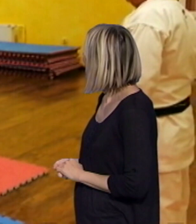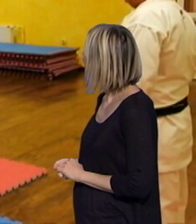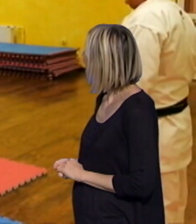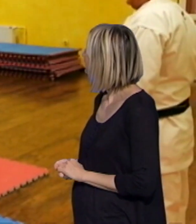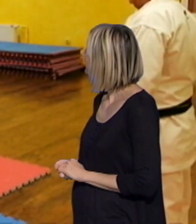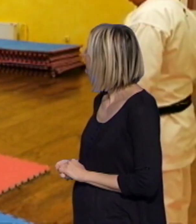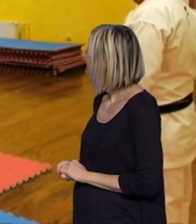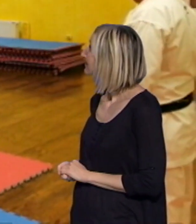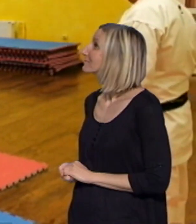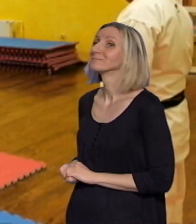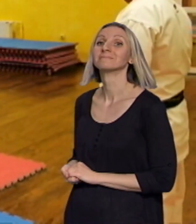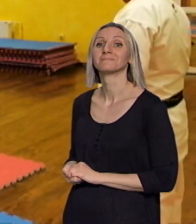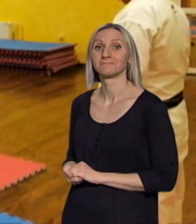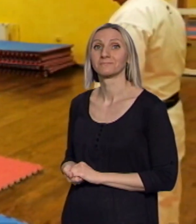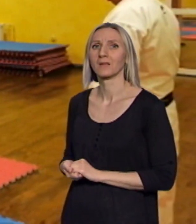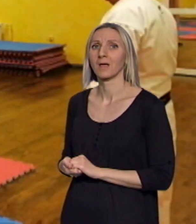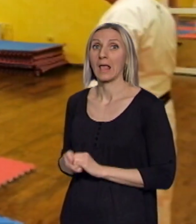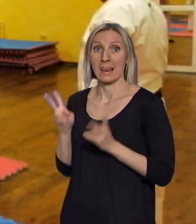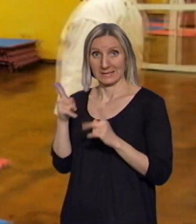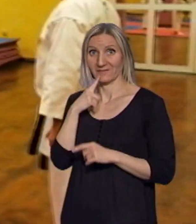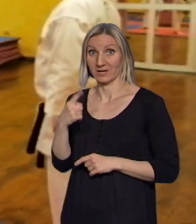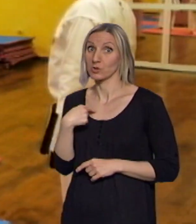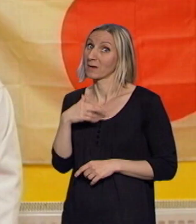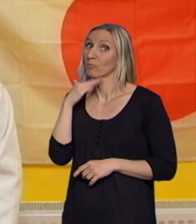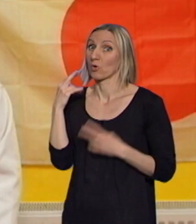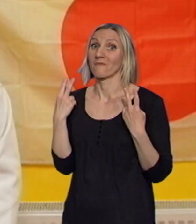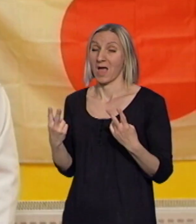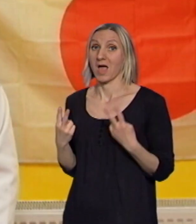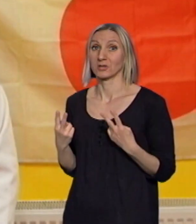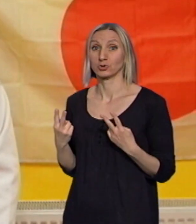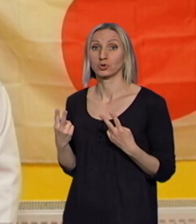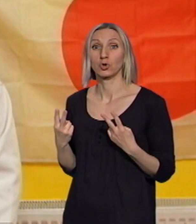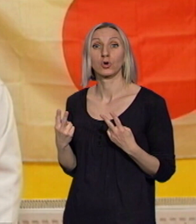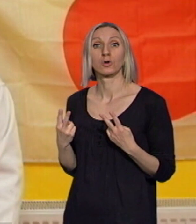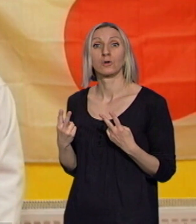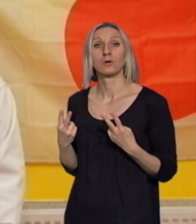Ono isto što je meni posebno bitno, to je da su ova deca